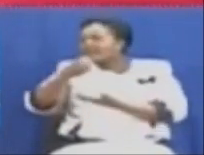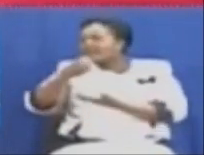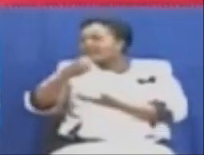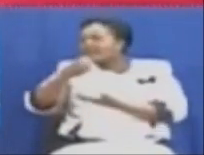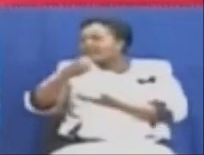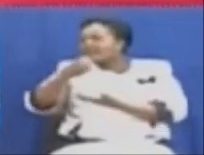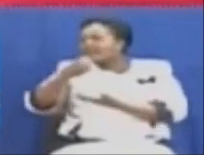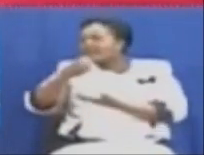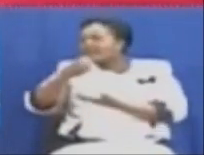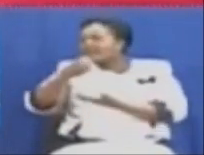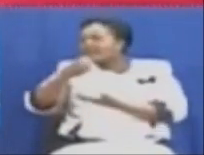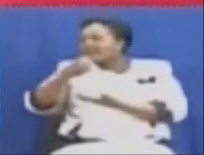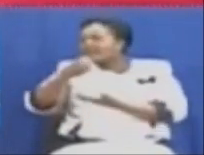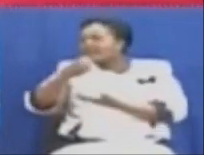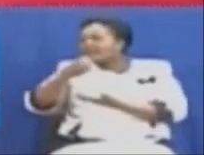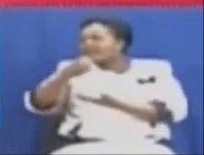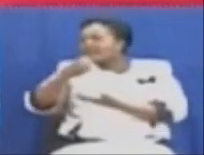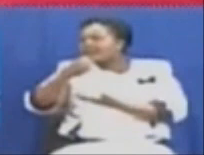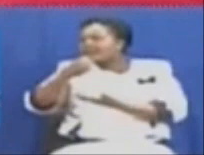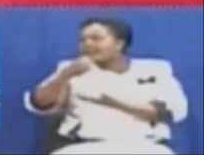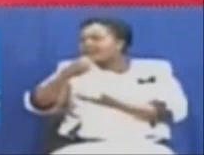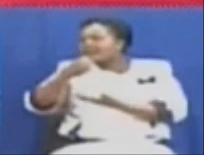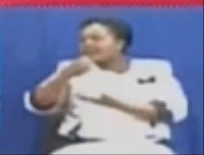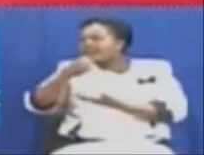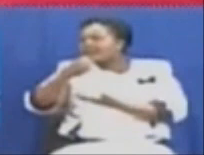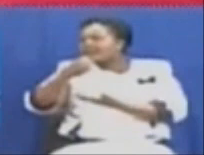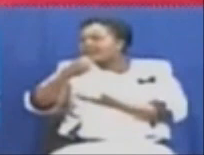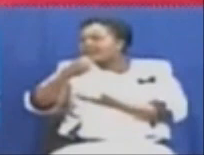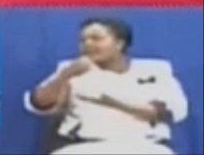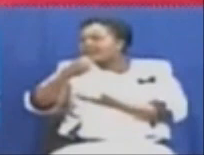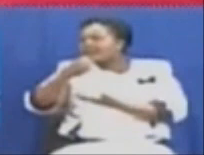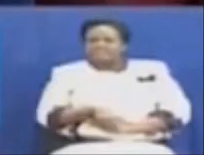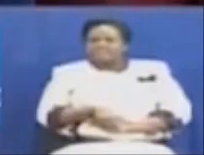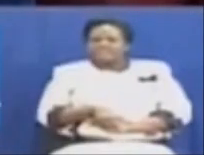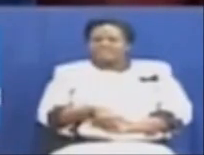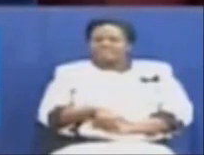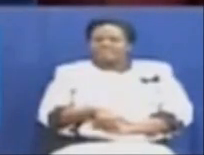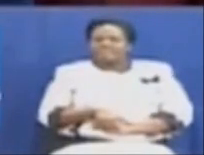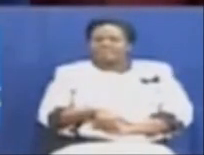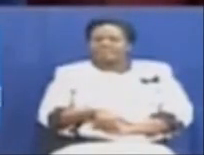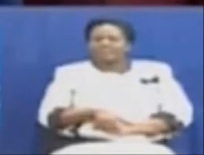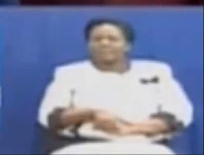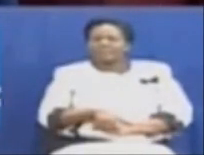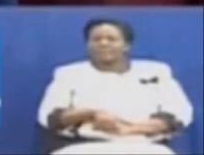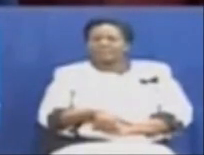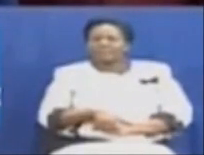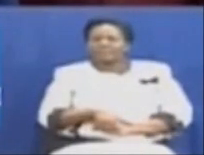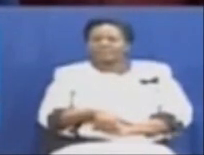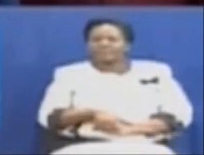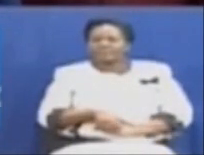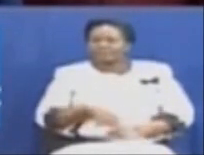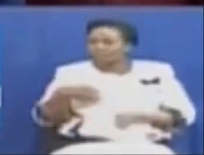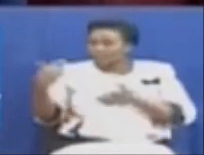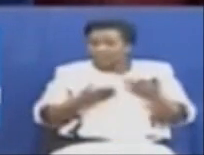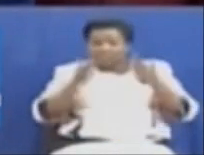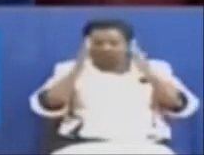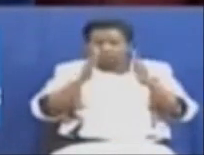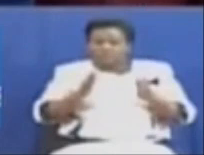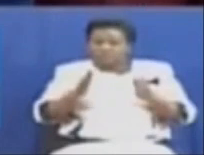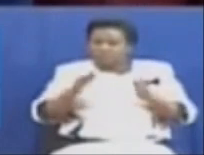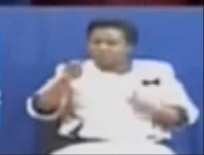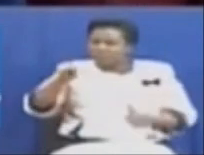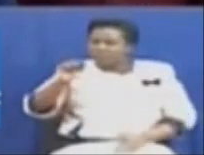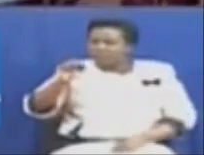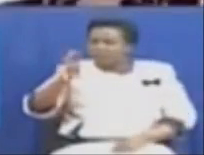Naomba nimhakikishie katika bajeti ya 2020-2021 tutaanza na mifereji na ujenzi wa kilomita